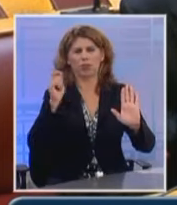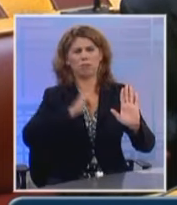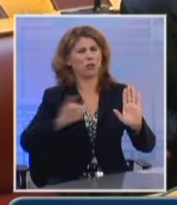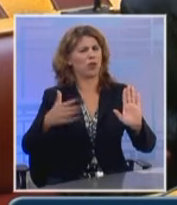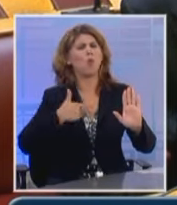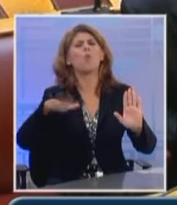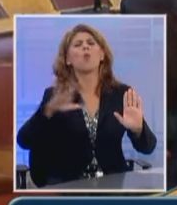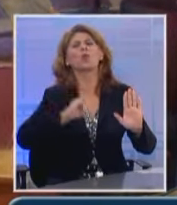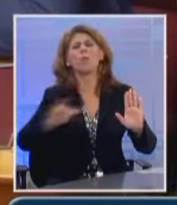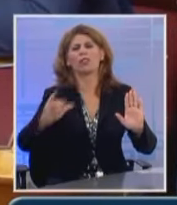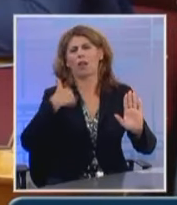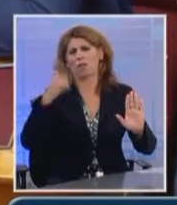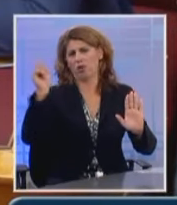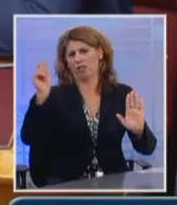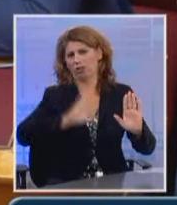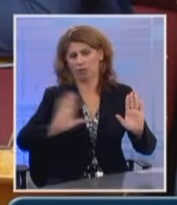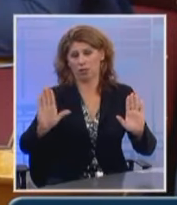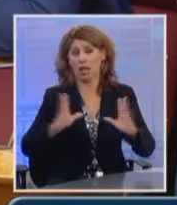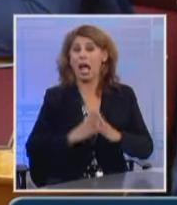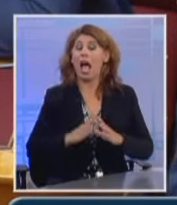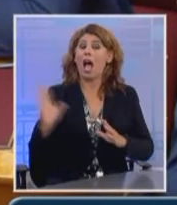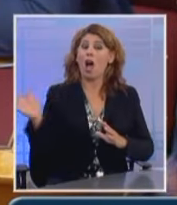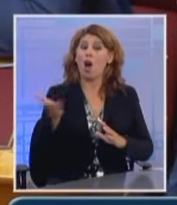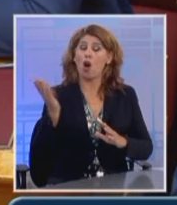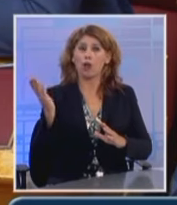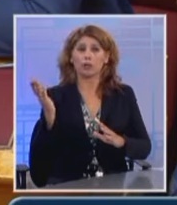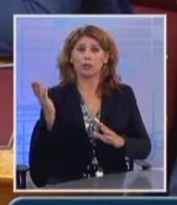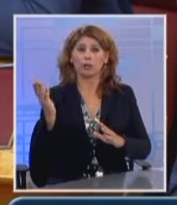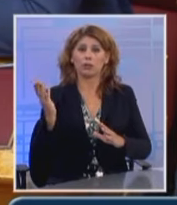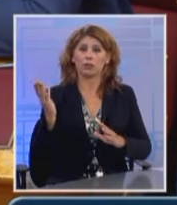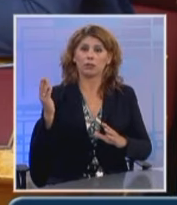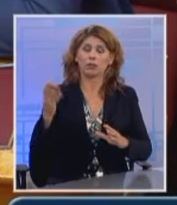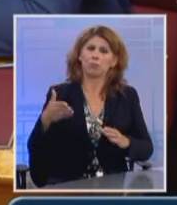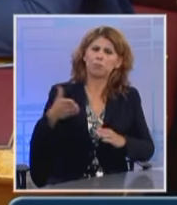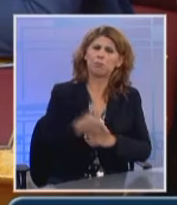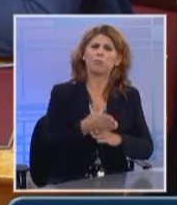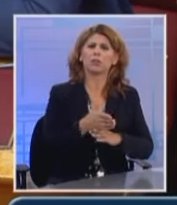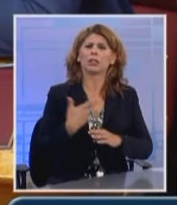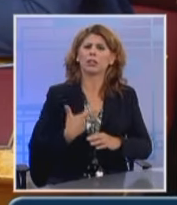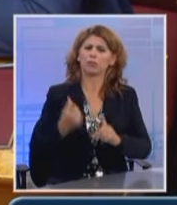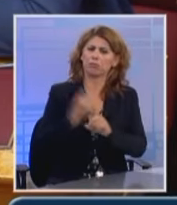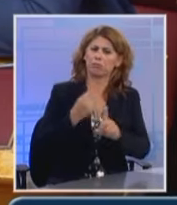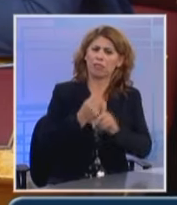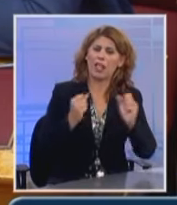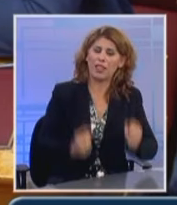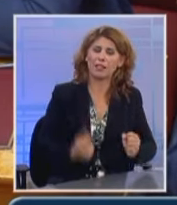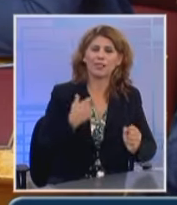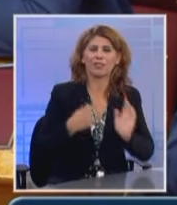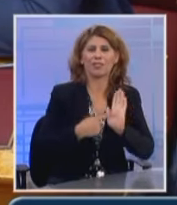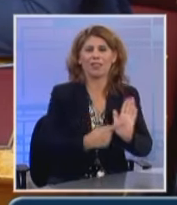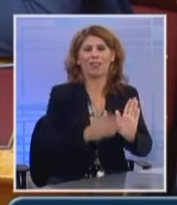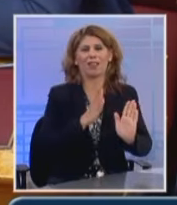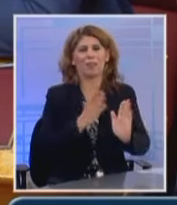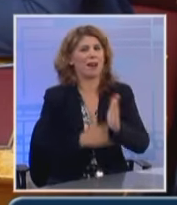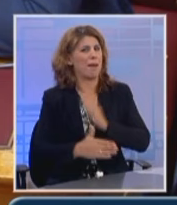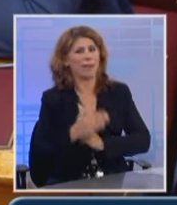ούτε πολιτικός θα γίνω ποτέ. Και όταν κατεβαίνω και διεκδικώ κάποιες θέσεις, διεκδικώ για να δείξω ότι τα άτομα με